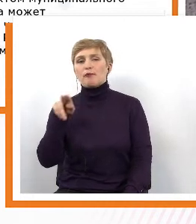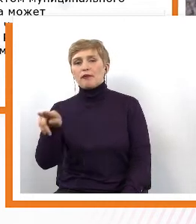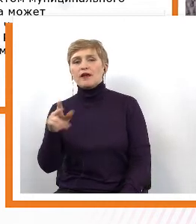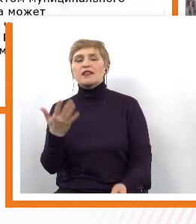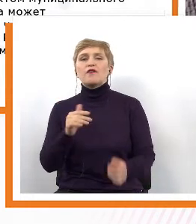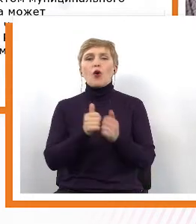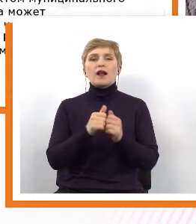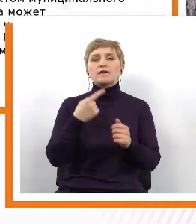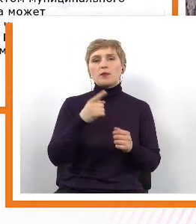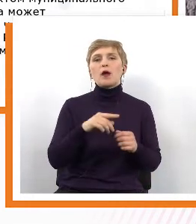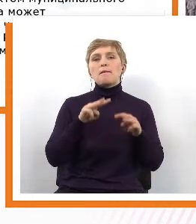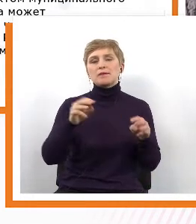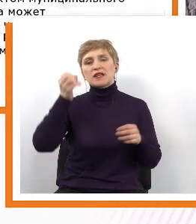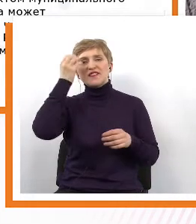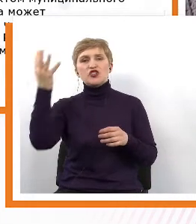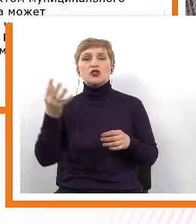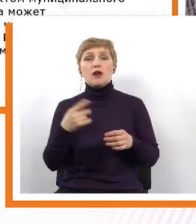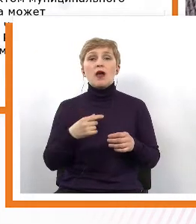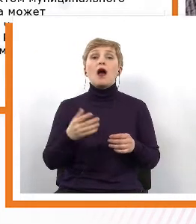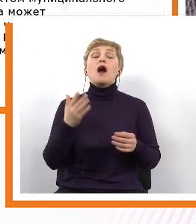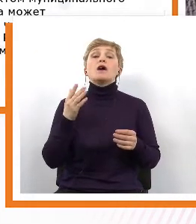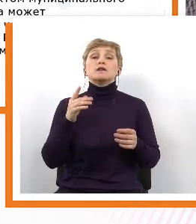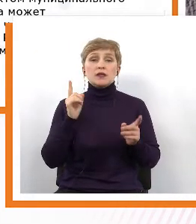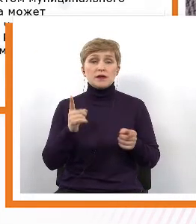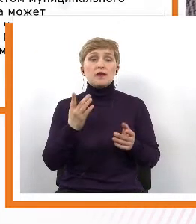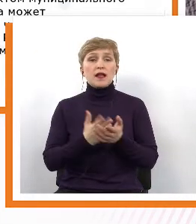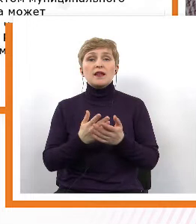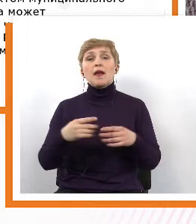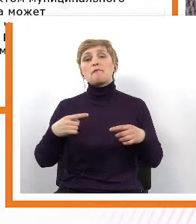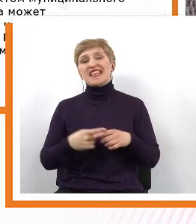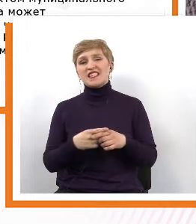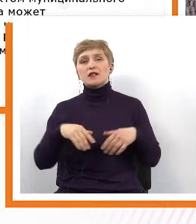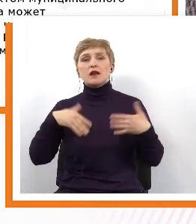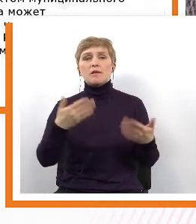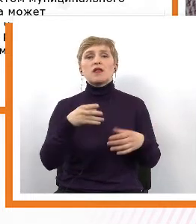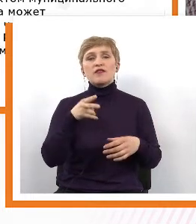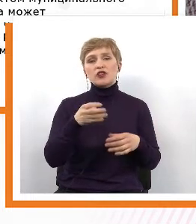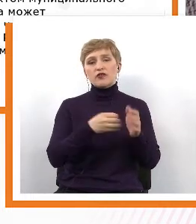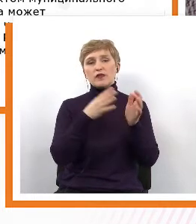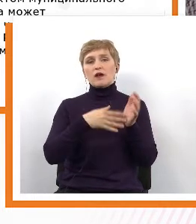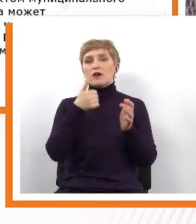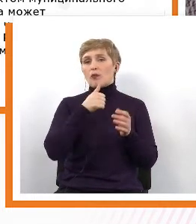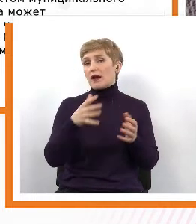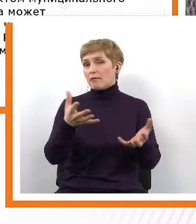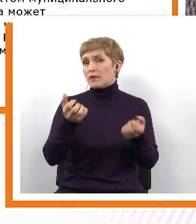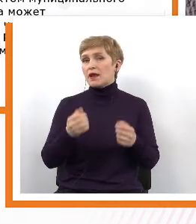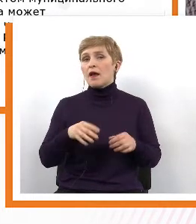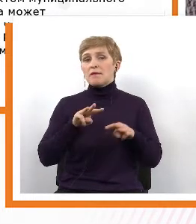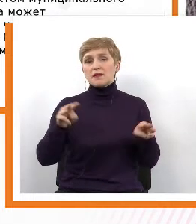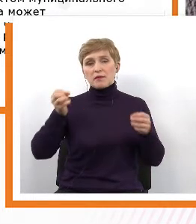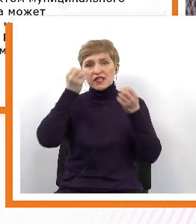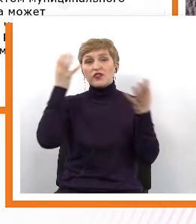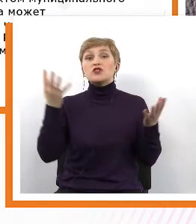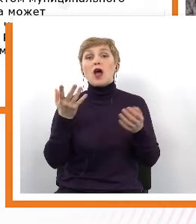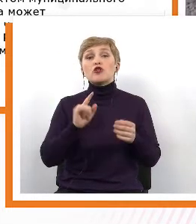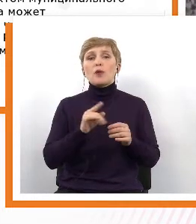про Минпросвещение. На самом деле, вот есть эти методические рекомендации. Они в 2019 году были приняты Минпросвещение о том,